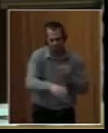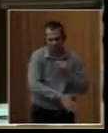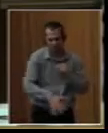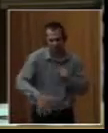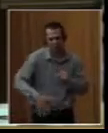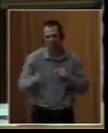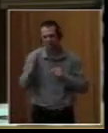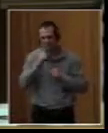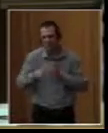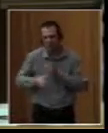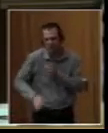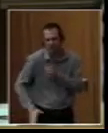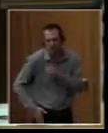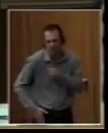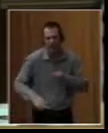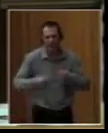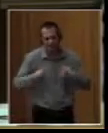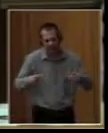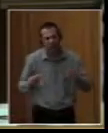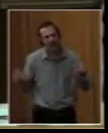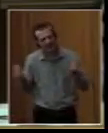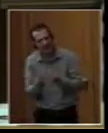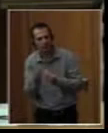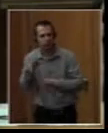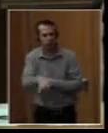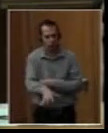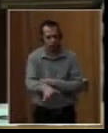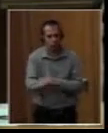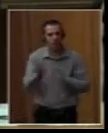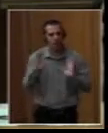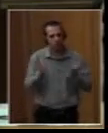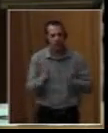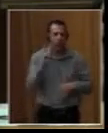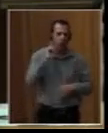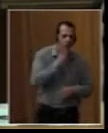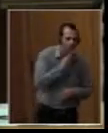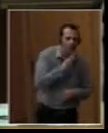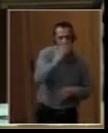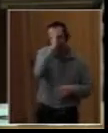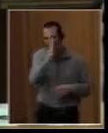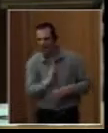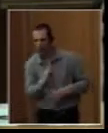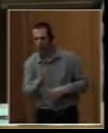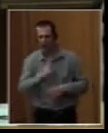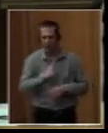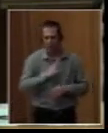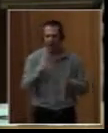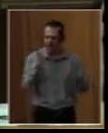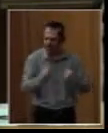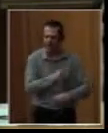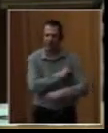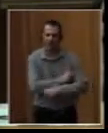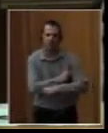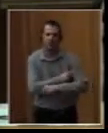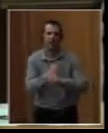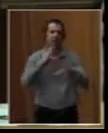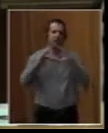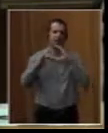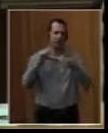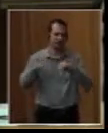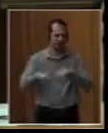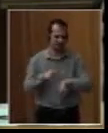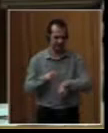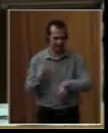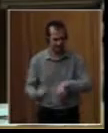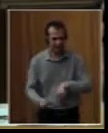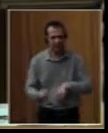εξασφαλίσει επίσης δυνατότητα επικοινωνίας των κοφών βαρικών ατόμων στο Ίδρυμα Ευγενίδου,